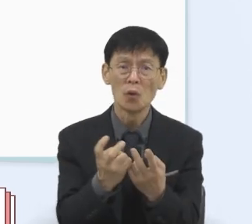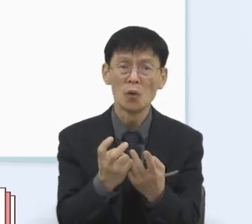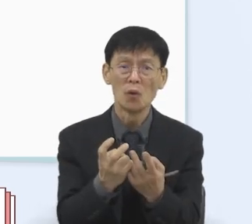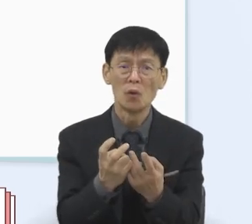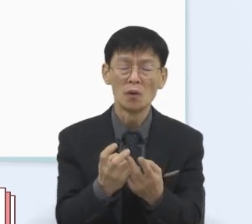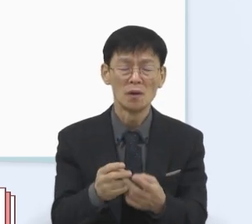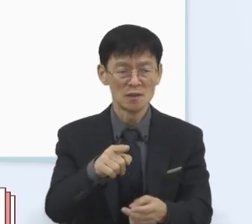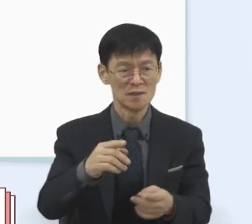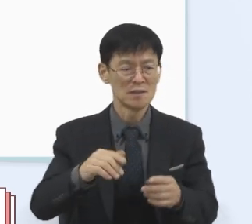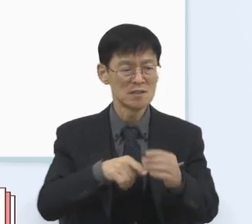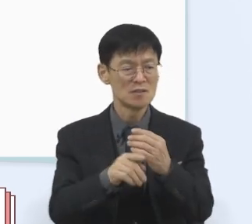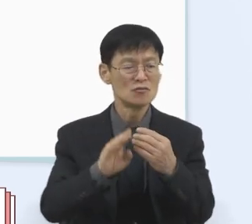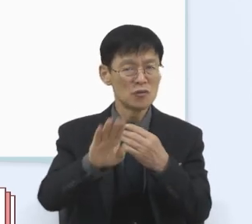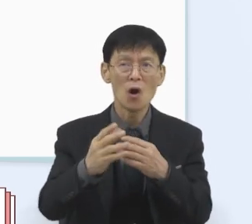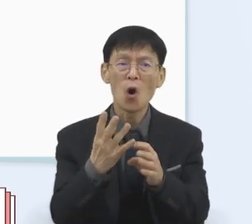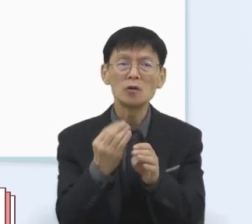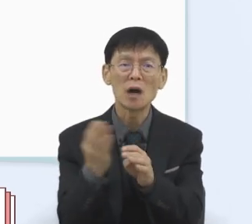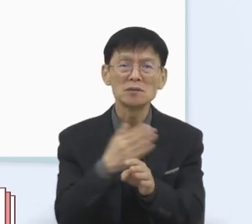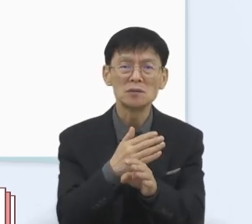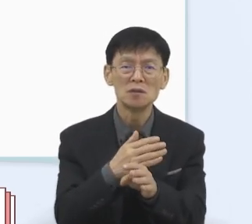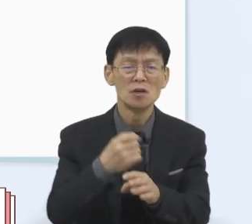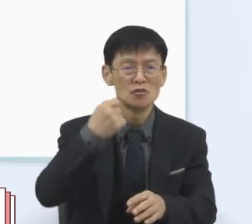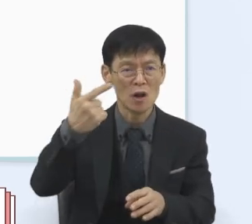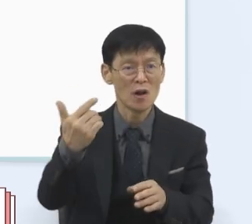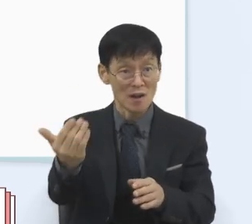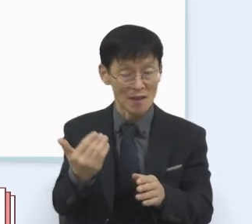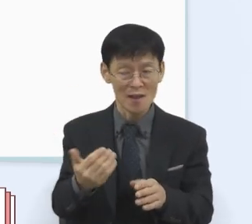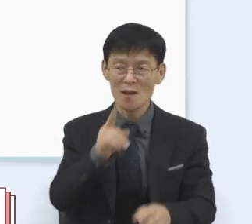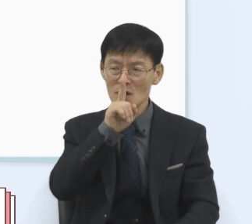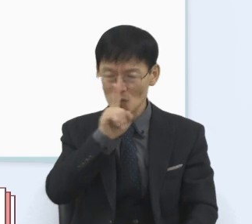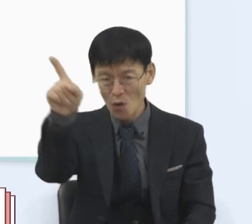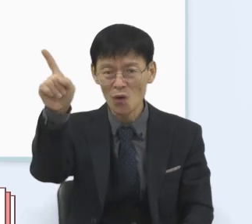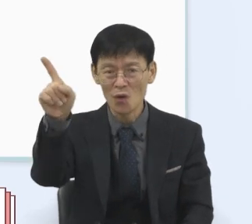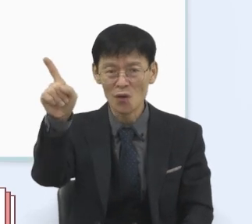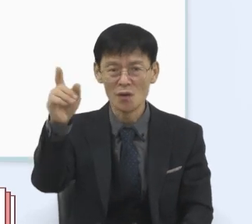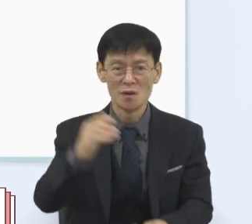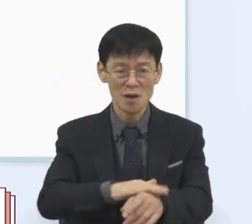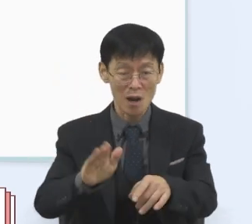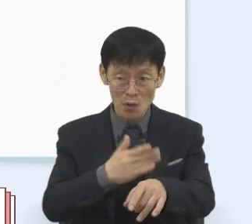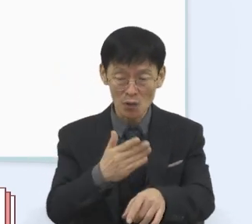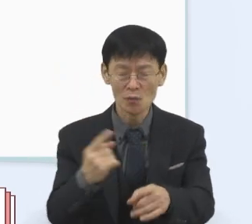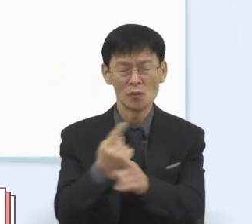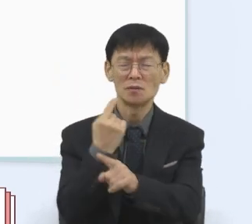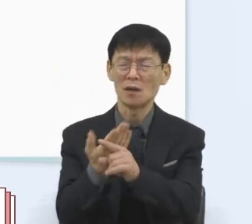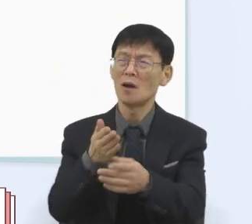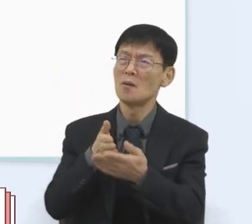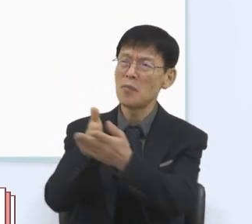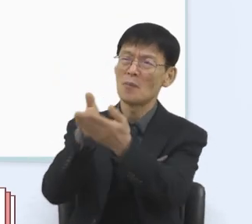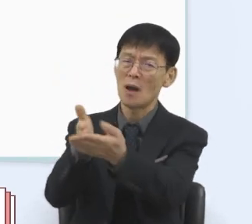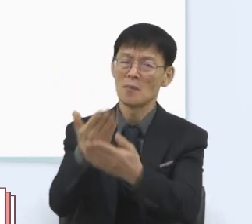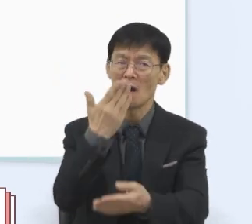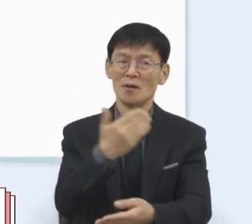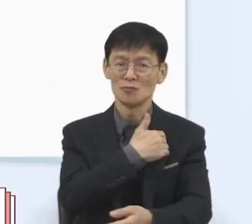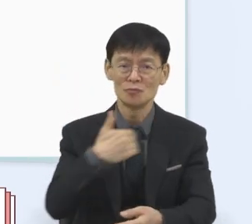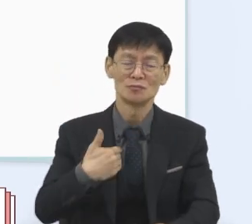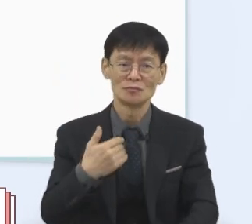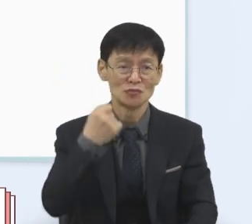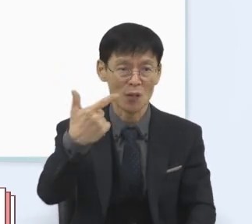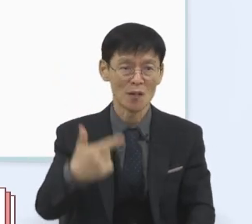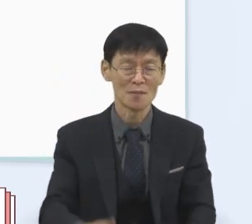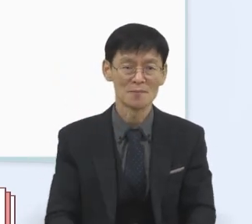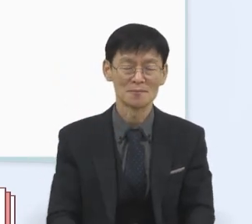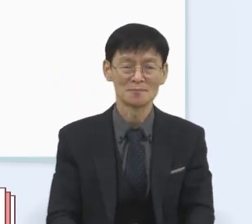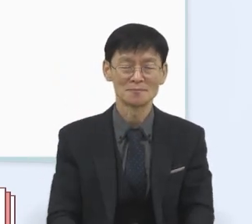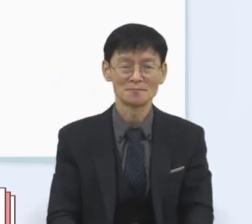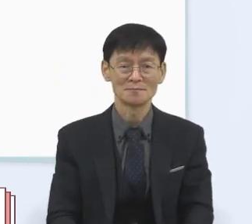경우에는 그 일이 있던 날부터 6개월 안에 신고를 하여 잘못된 것을 올바르게 고쳐달라고 요청할 수